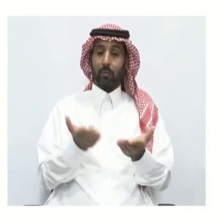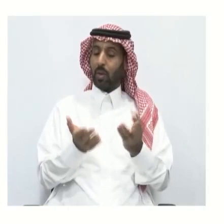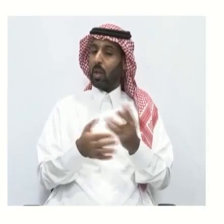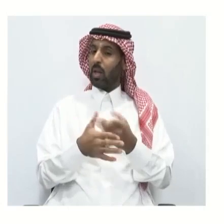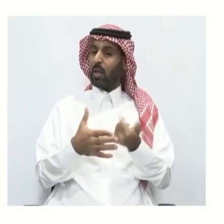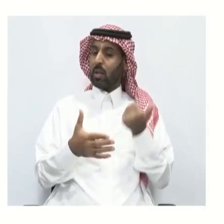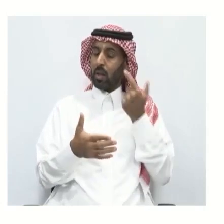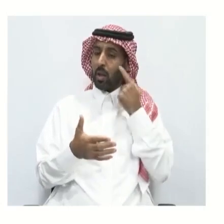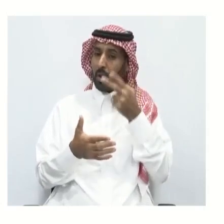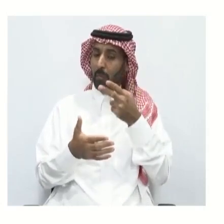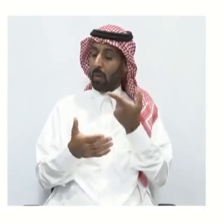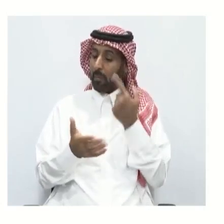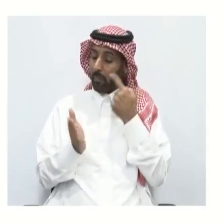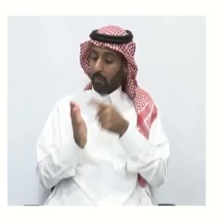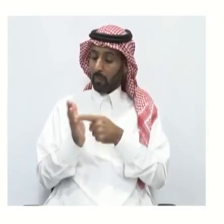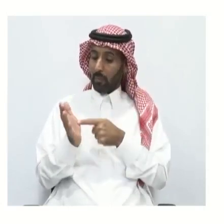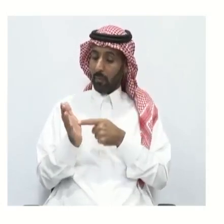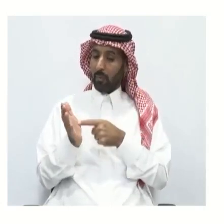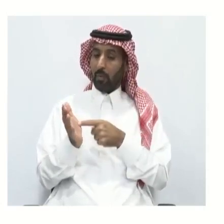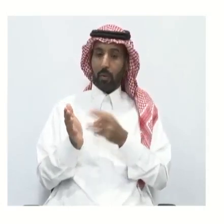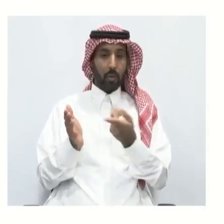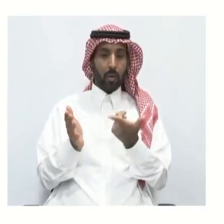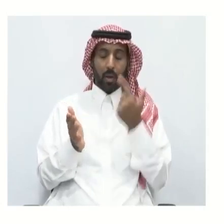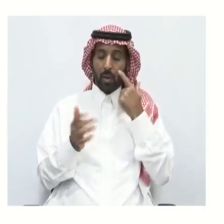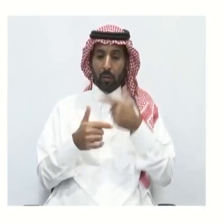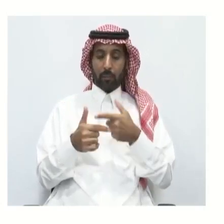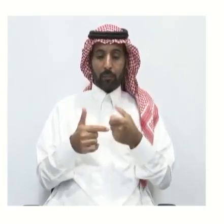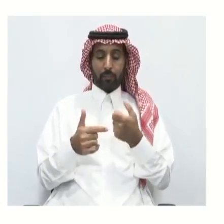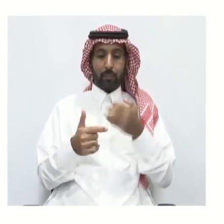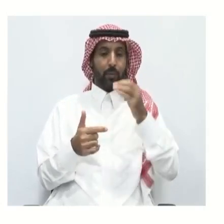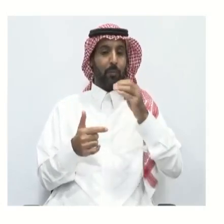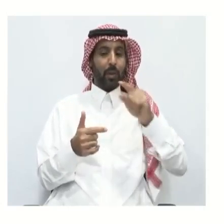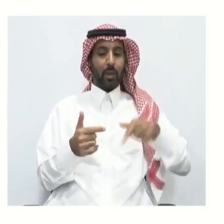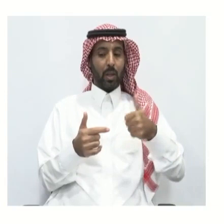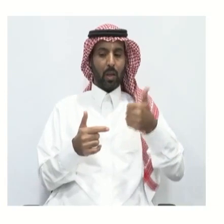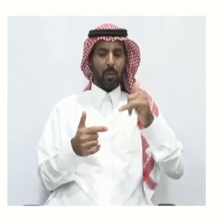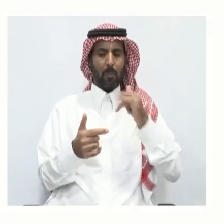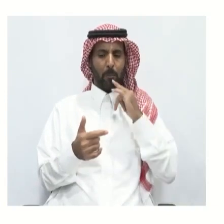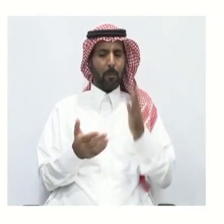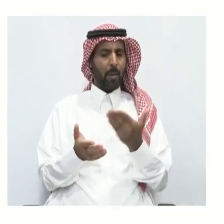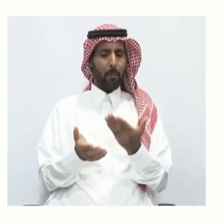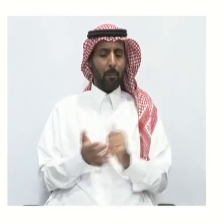اذا هو المردود النظري اذا احسب كتله كلوريد الالمنيوم بالجرامات سنستخدم